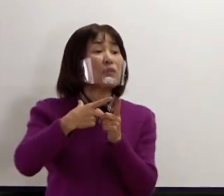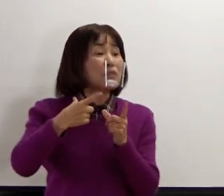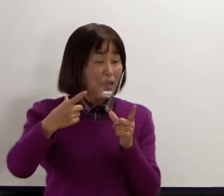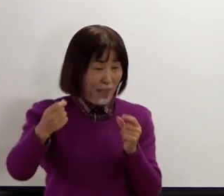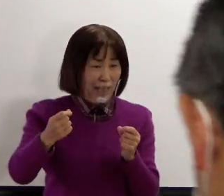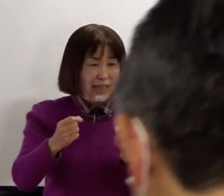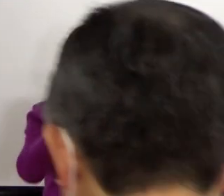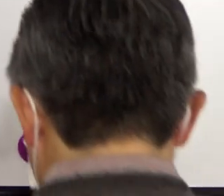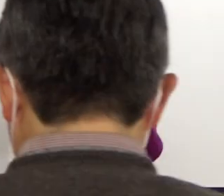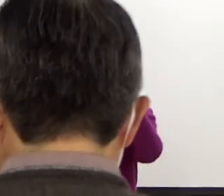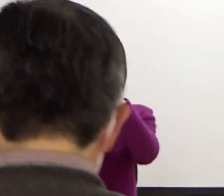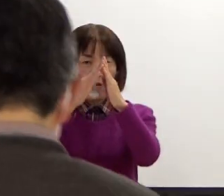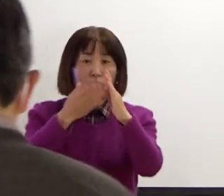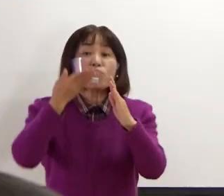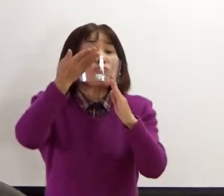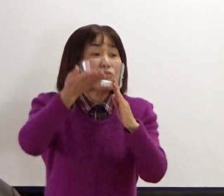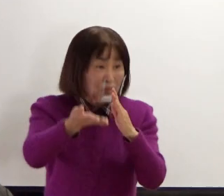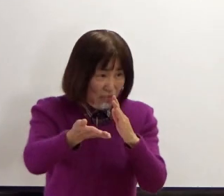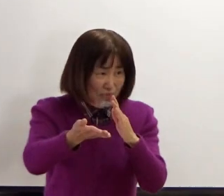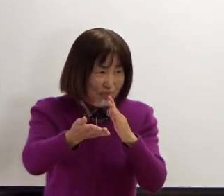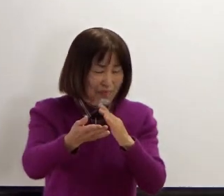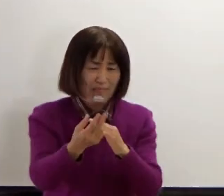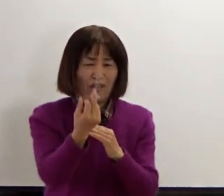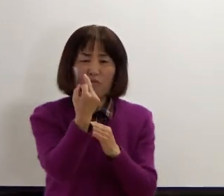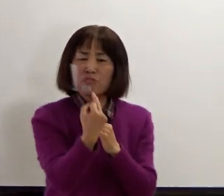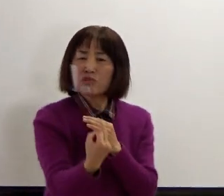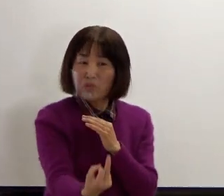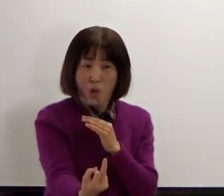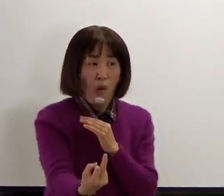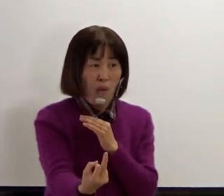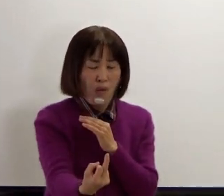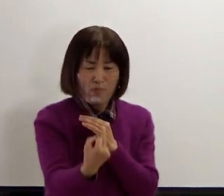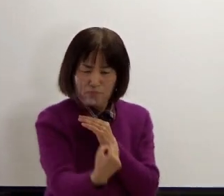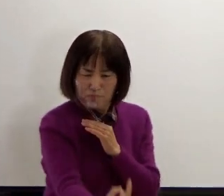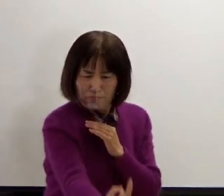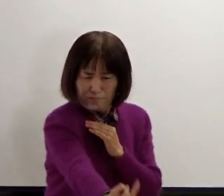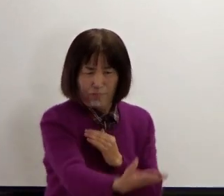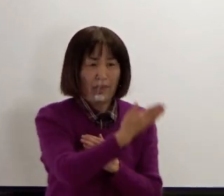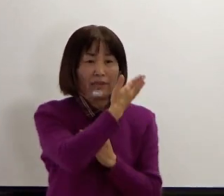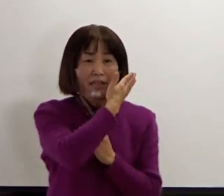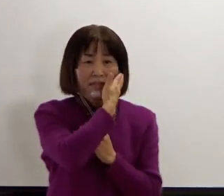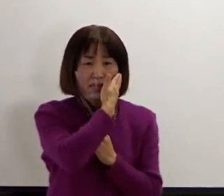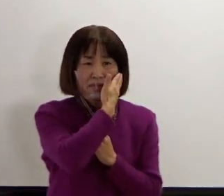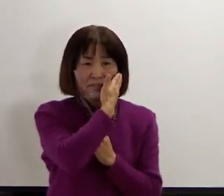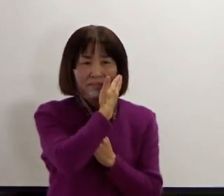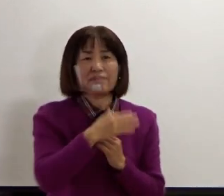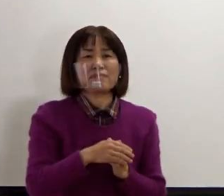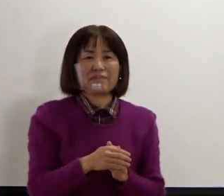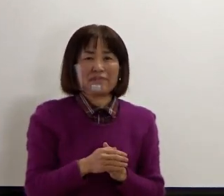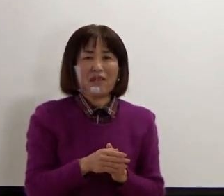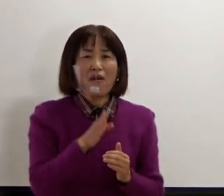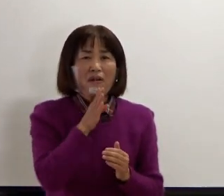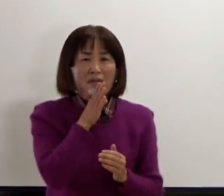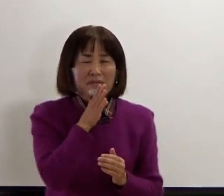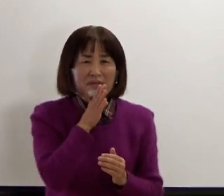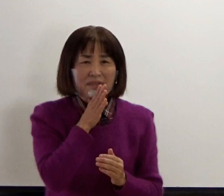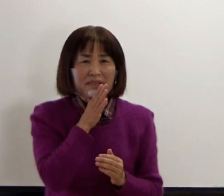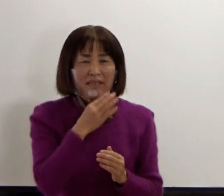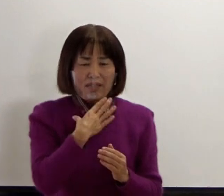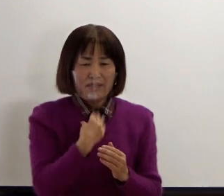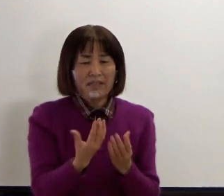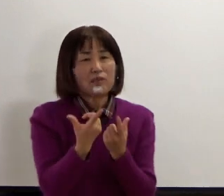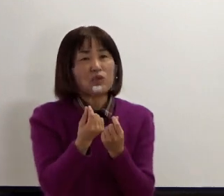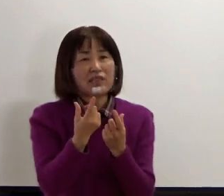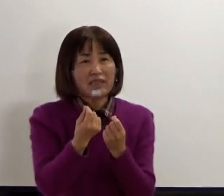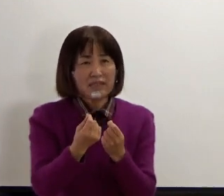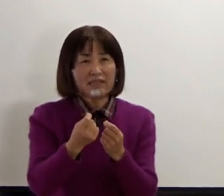がなくなるというか、家を継ぐということはとても重要なことではありました。でイスラエルでもも